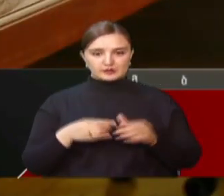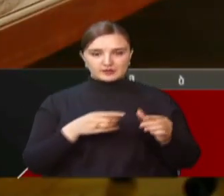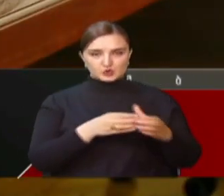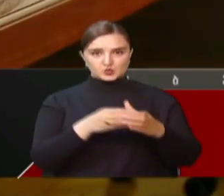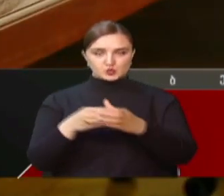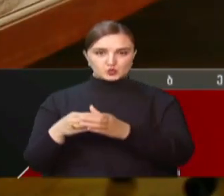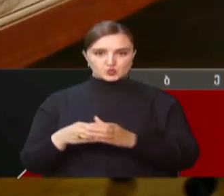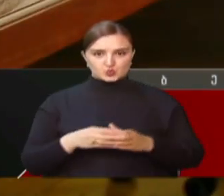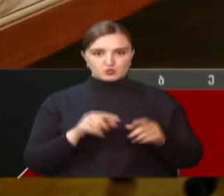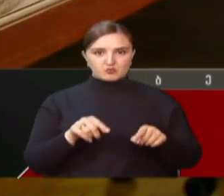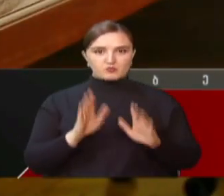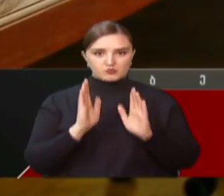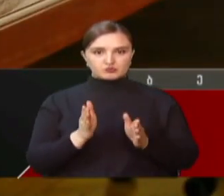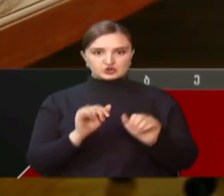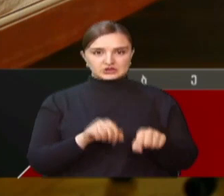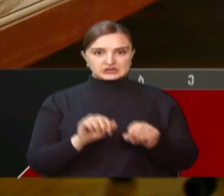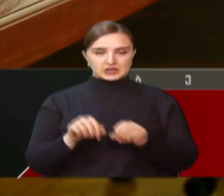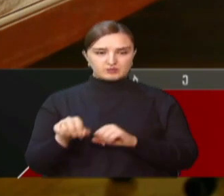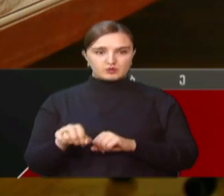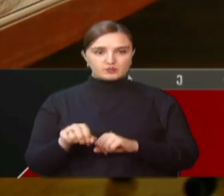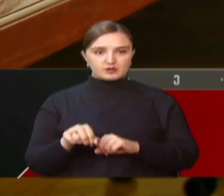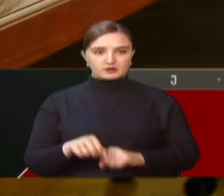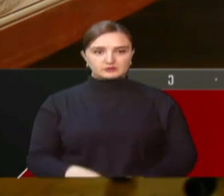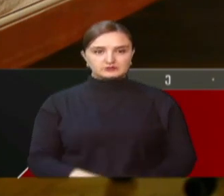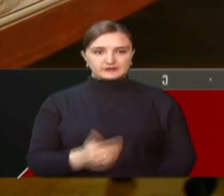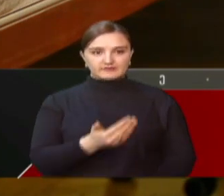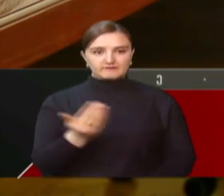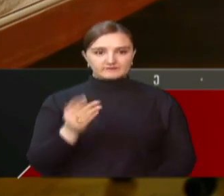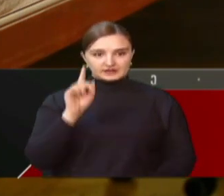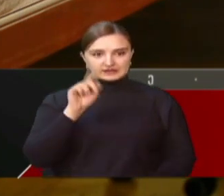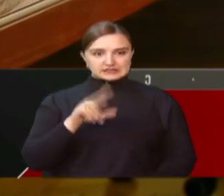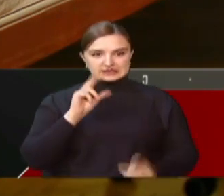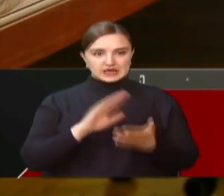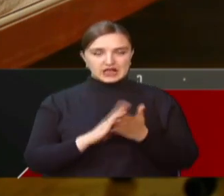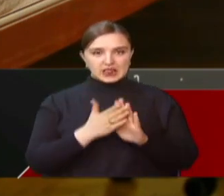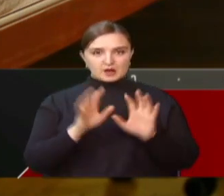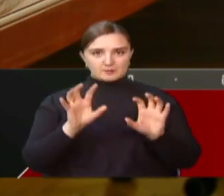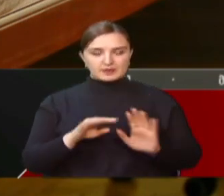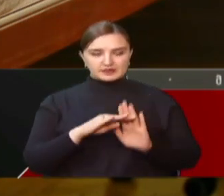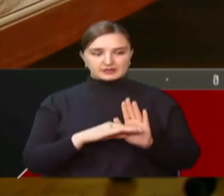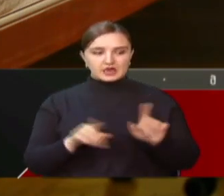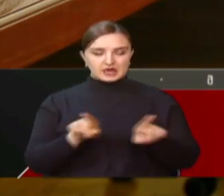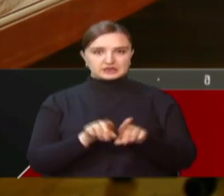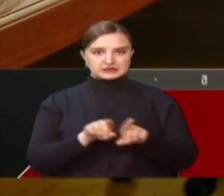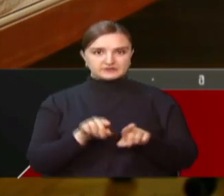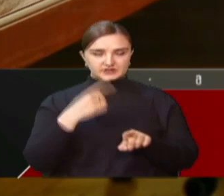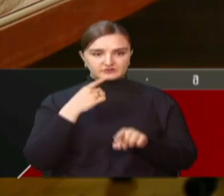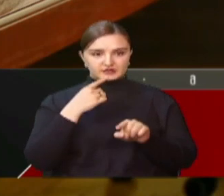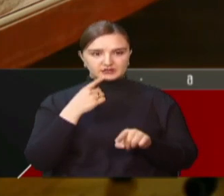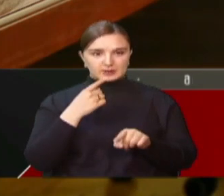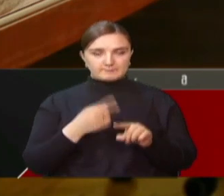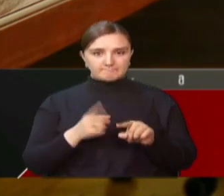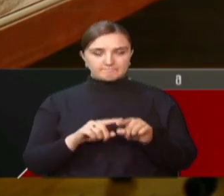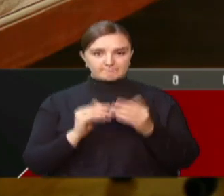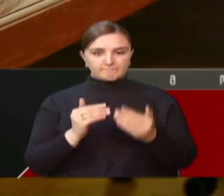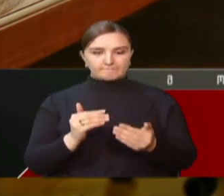ჯგუფების ფორმატში გვექნება შესაძლებლობა. თქვენ იცით, რომ რეგლამენტი ასეთი, ასე ვთქვათ,